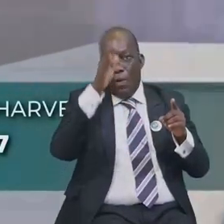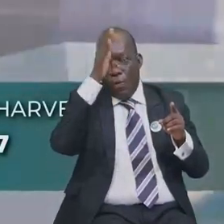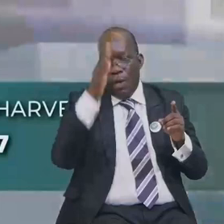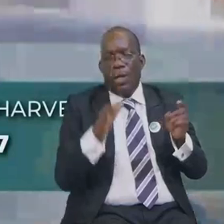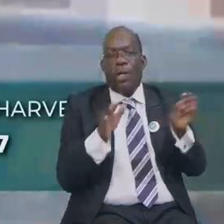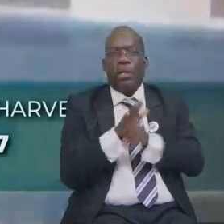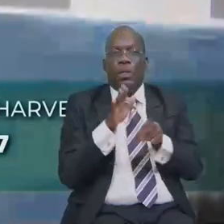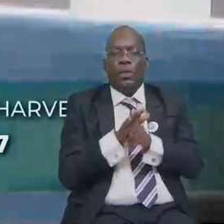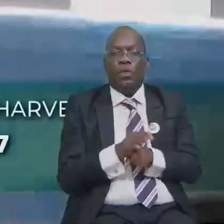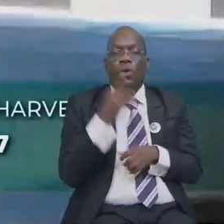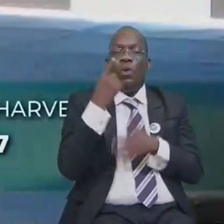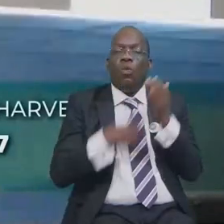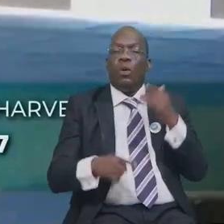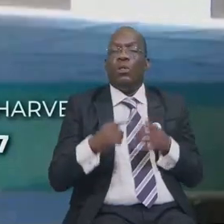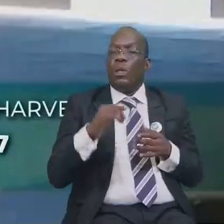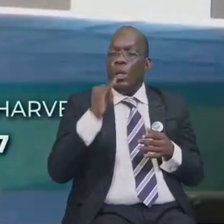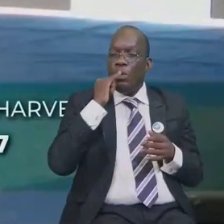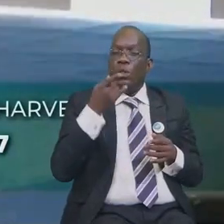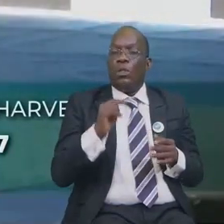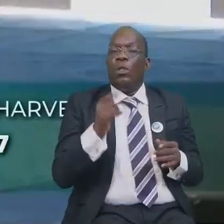que soit la promesse de mon Père,